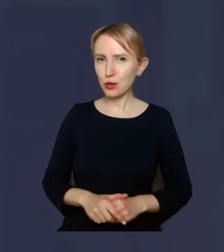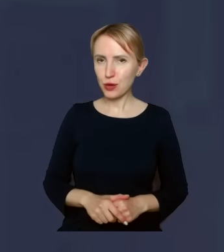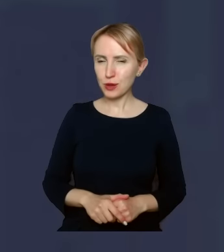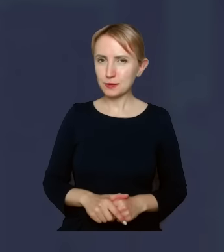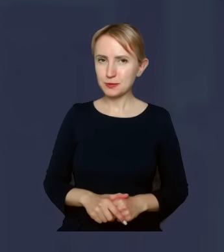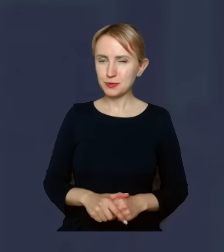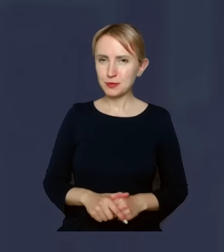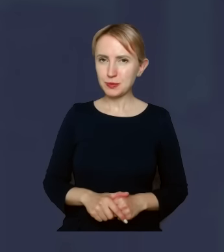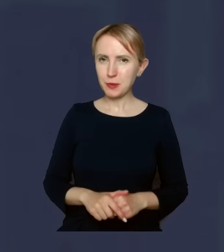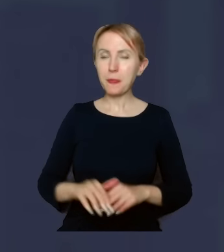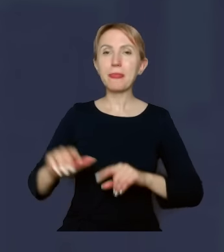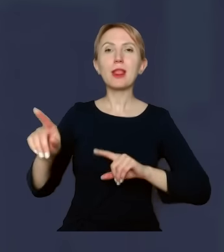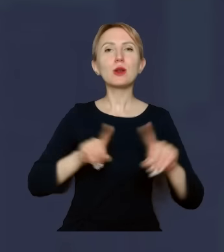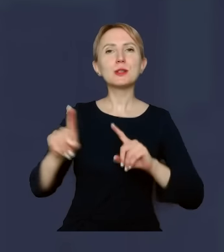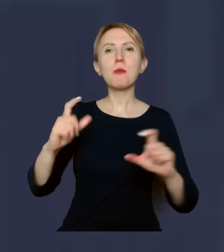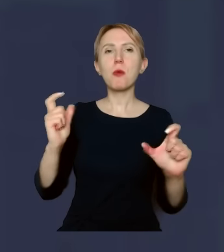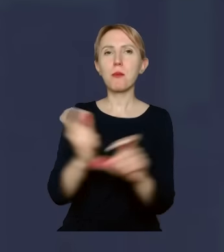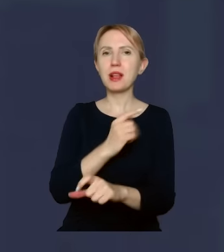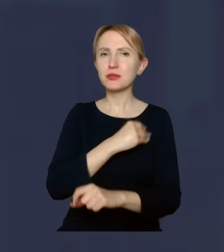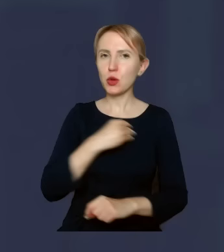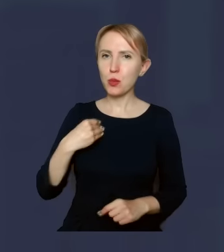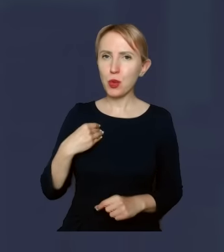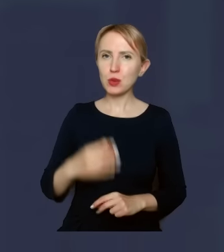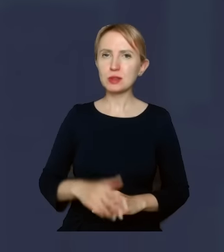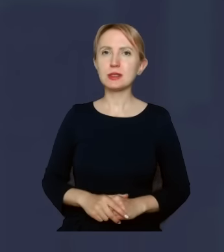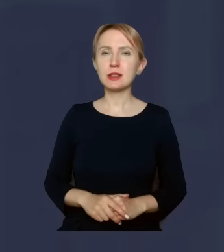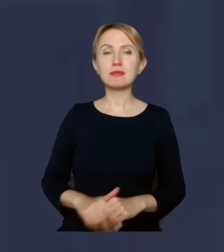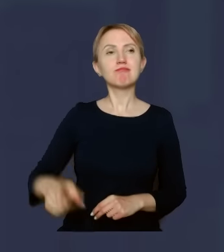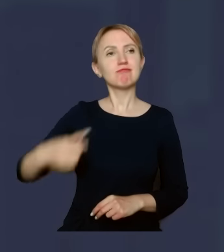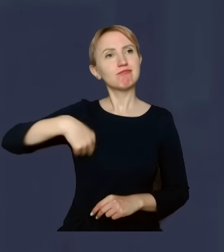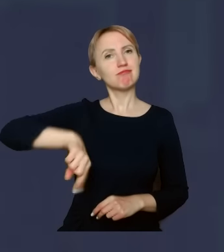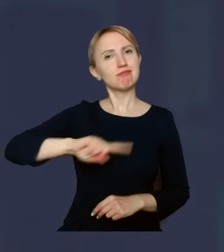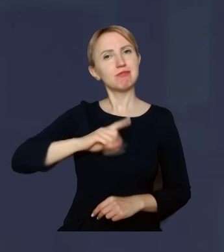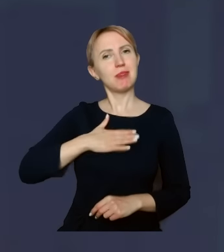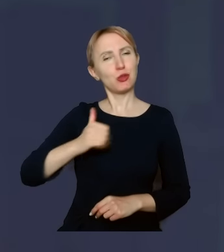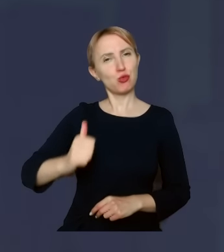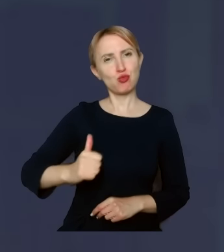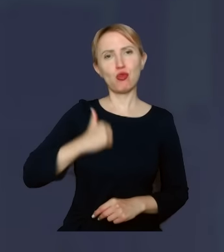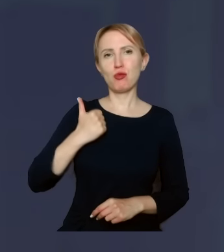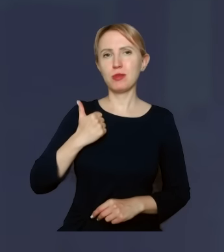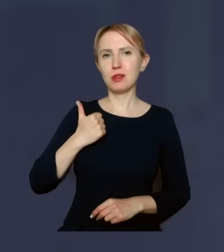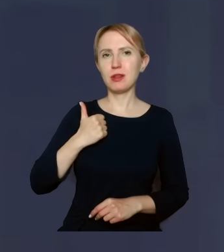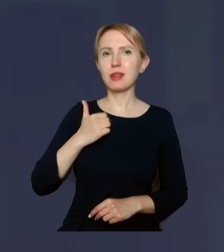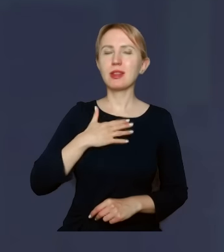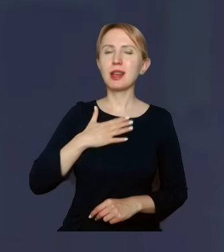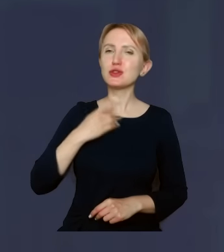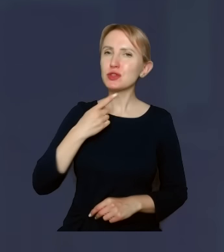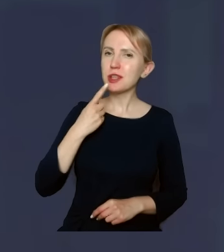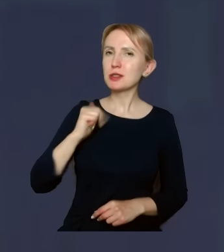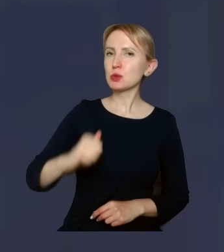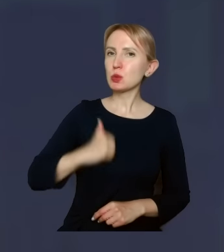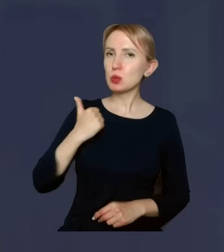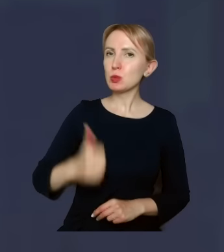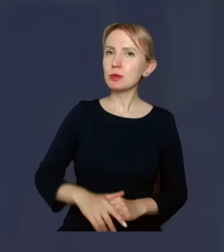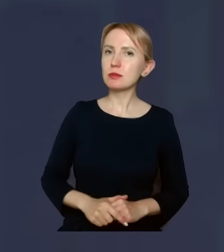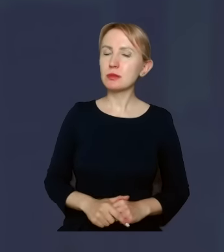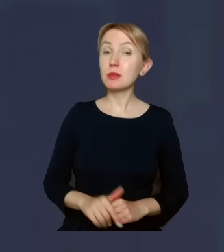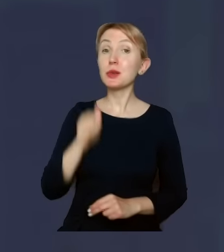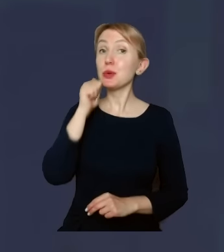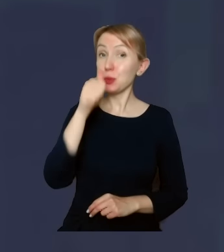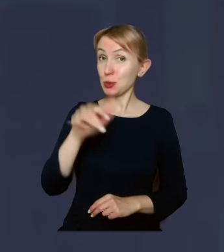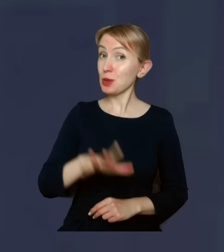tego symbolu państwa polskiego, polskiej państwowości, z której wszyscy jesteśmy tak dumni, jesteśmy dumni z naszego języka. I jutro